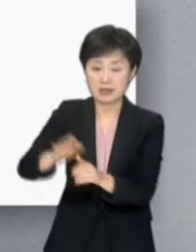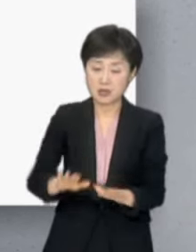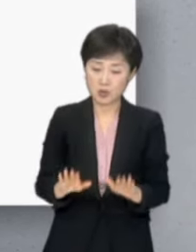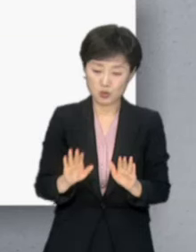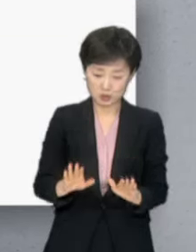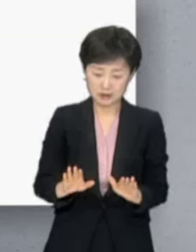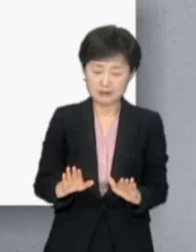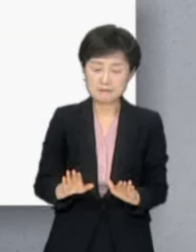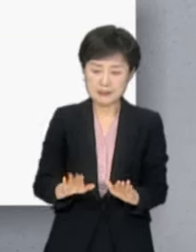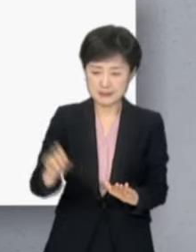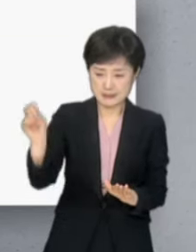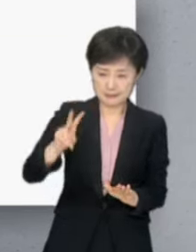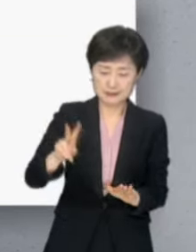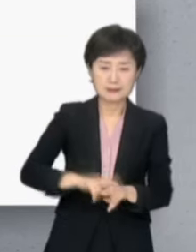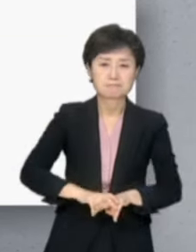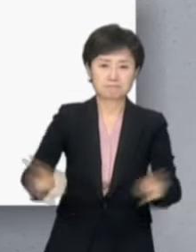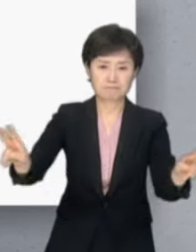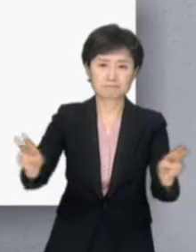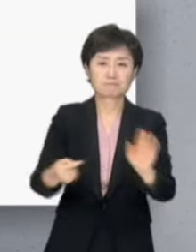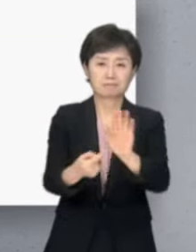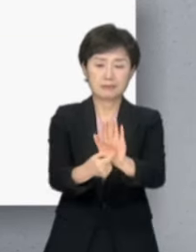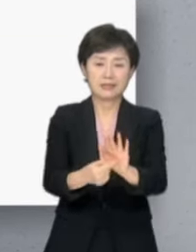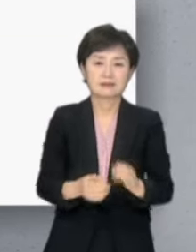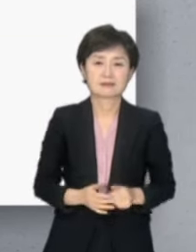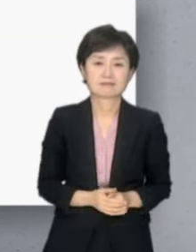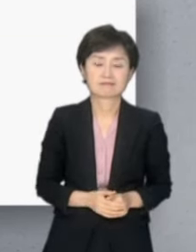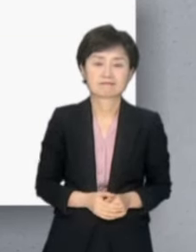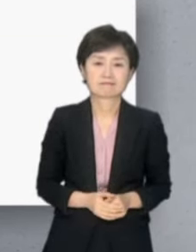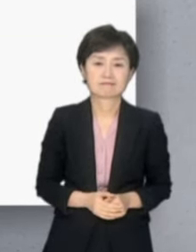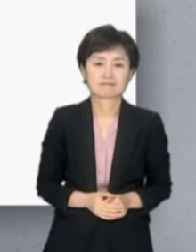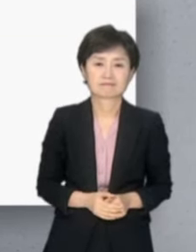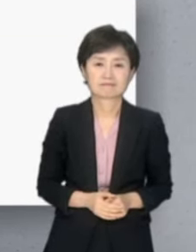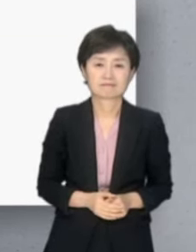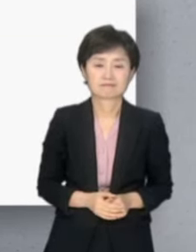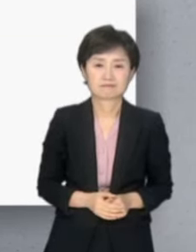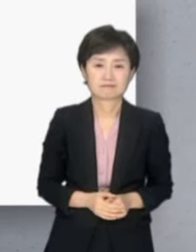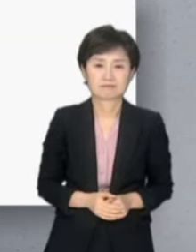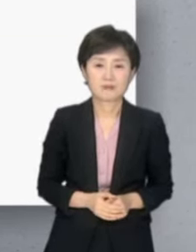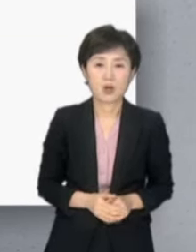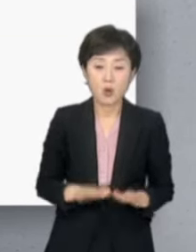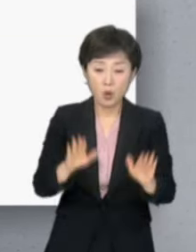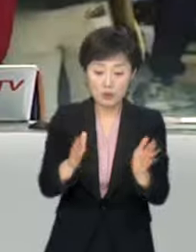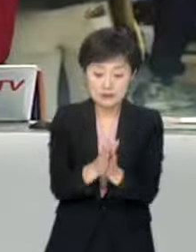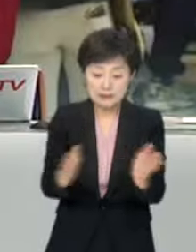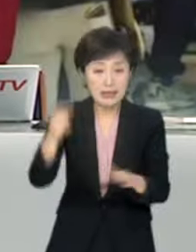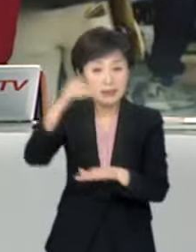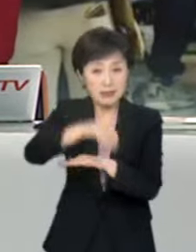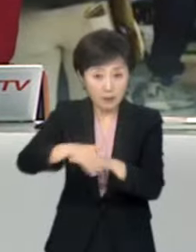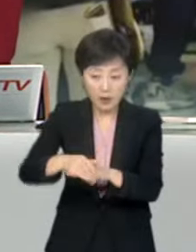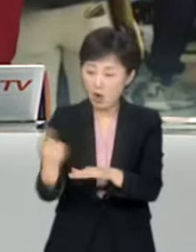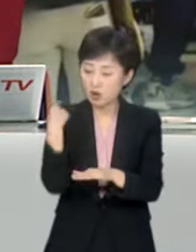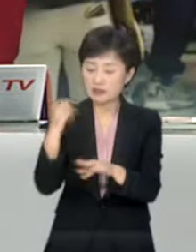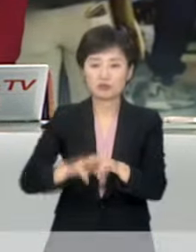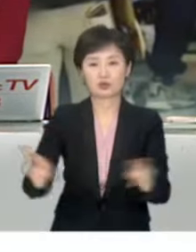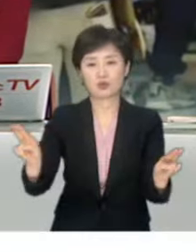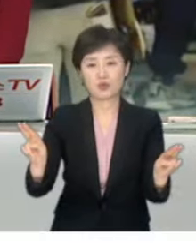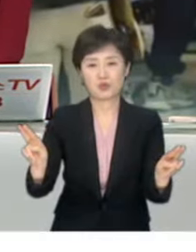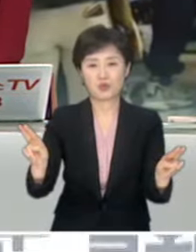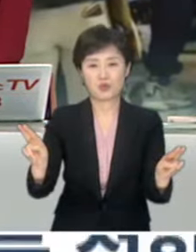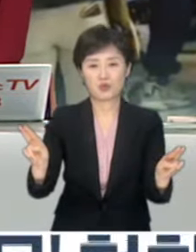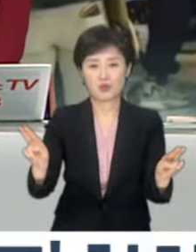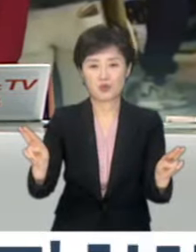앞두고 전격적으로 이제 백지화 한 것으로 보입니다. 네, 그렇군요. 이게 좀 시행 하루 전에 전격적으로 철회를 했습니다.